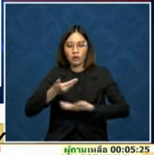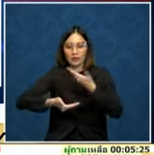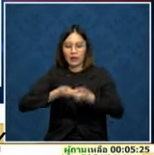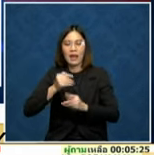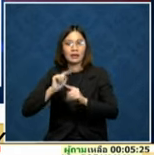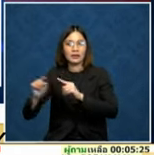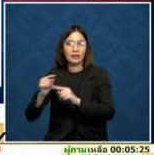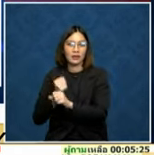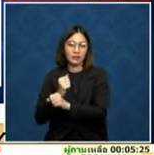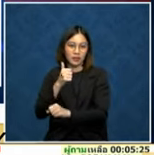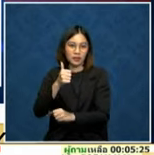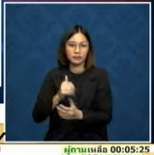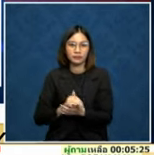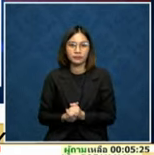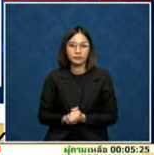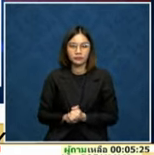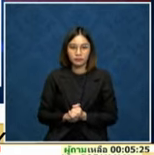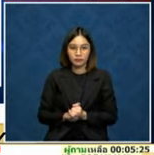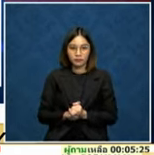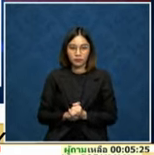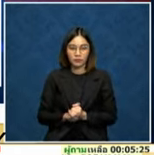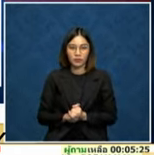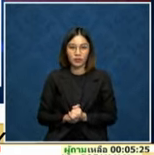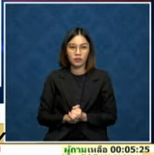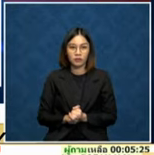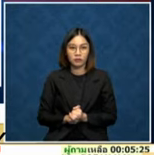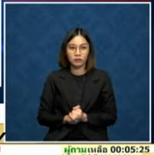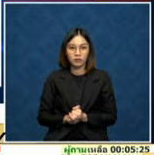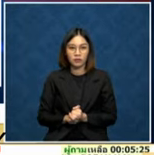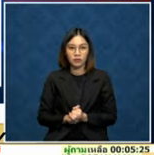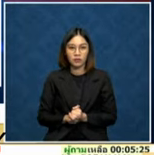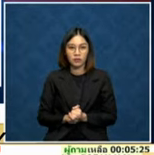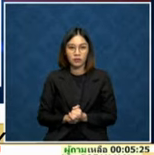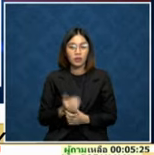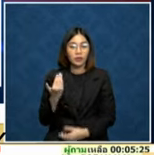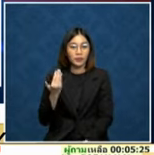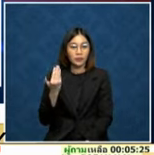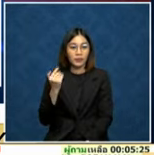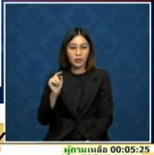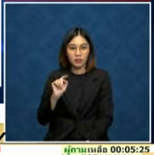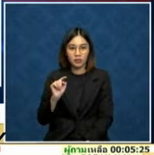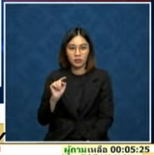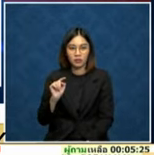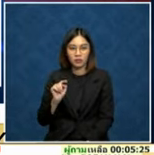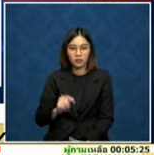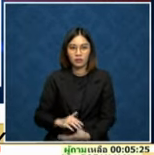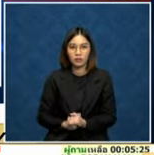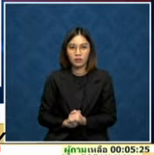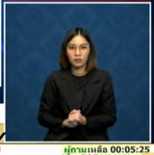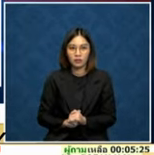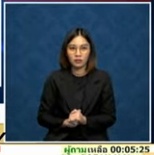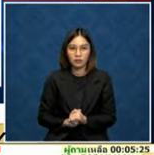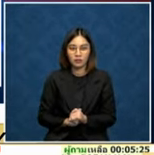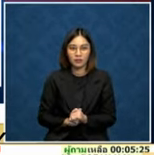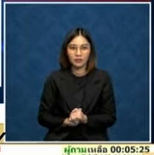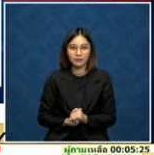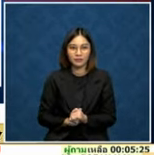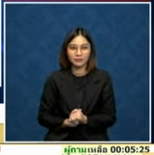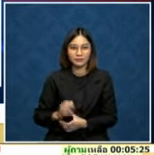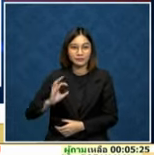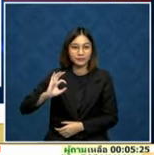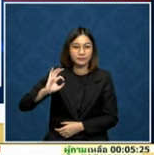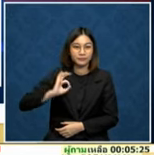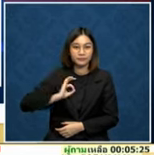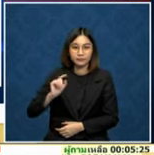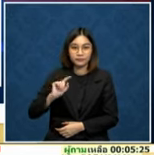้เรื่องของเมื่อกี้ท่านเข้ามาให้ฟัง ท่านพู inacล